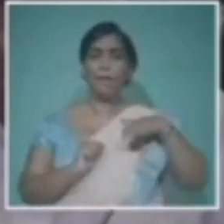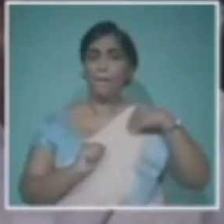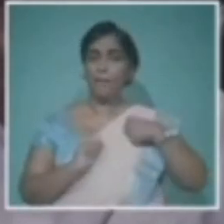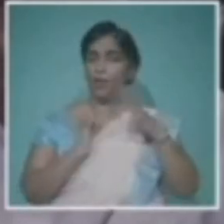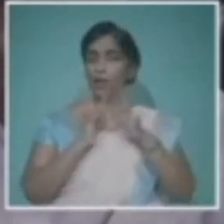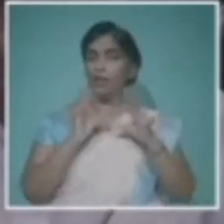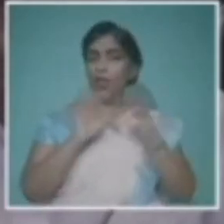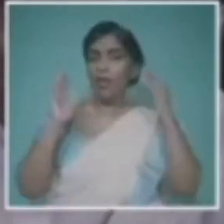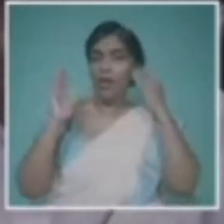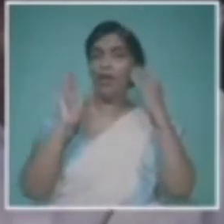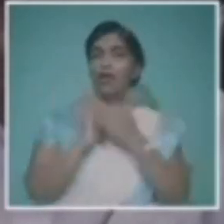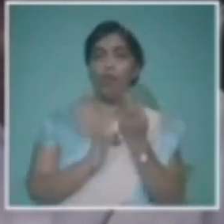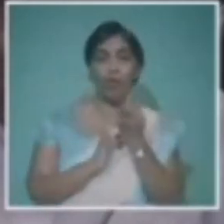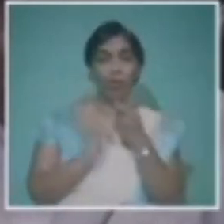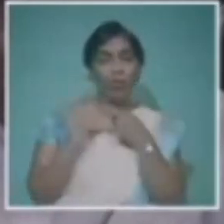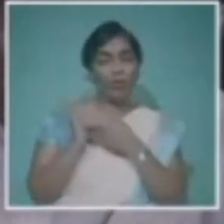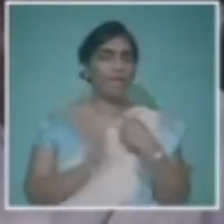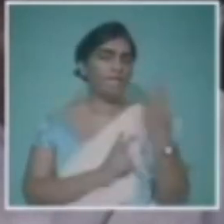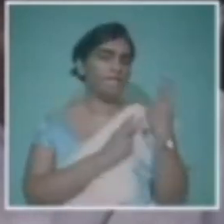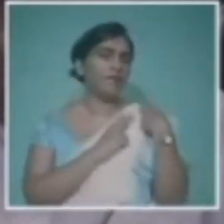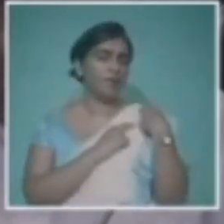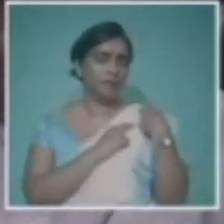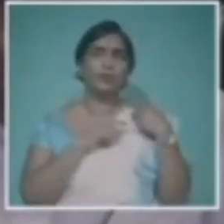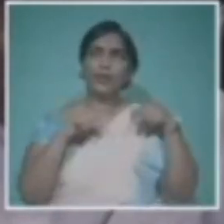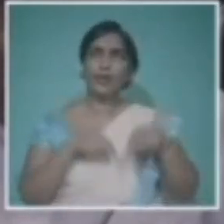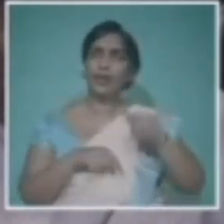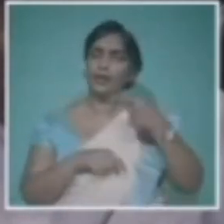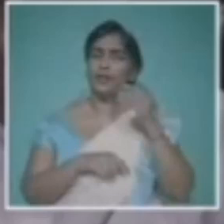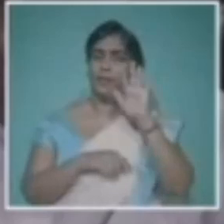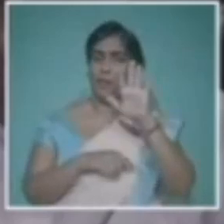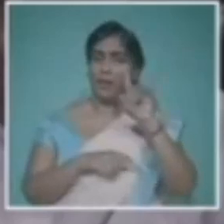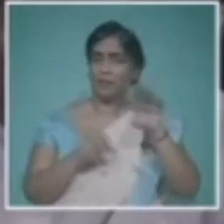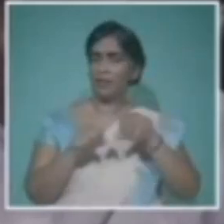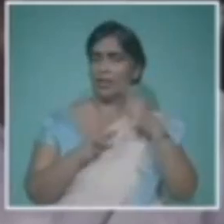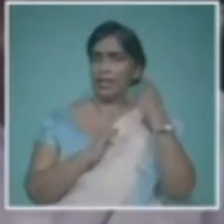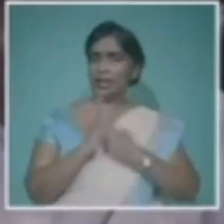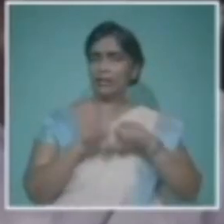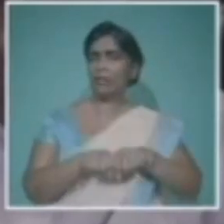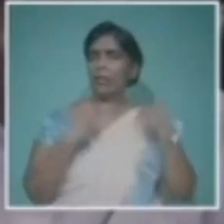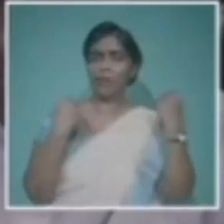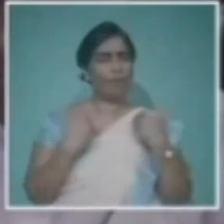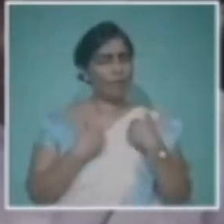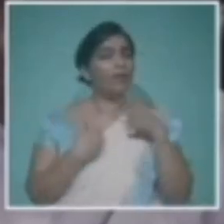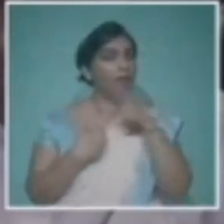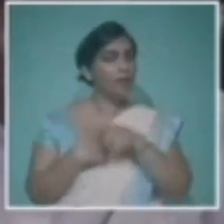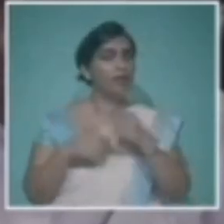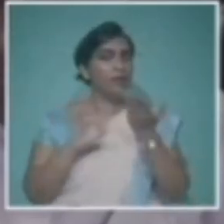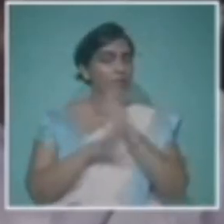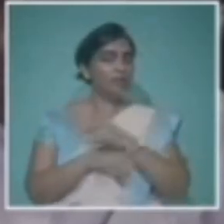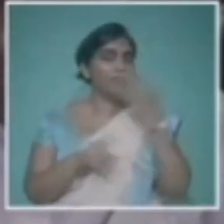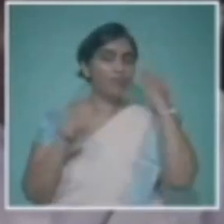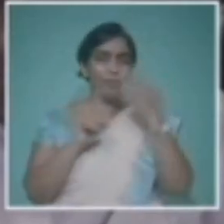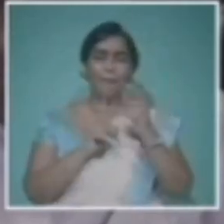අරමුණ තමයි මූල්‍යයට තියෙන වගකීම. දැන් 151 වගන්තිය උල්ලංඝනය වෙලා තිබෙනවා. එහෙනම් එදා මේ